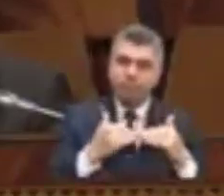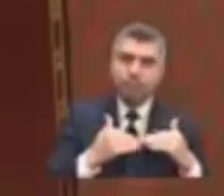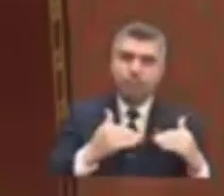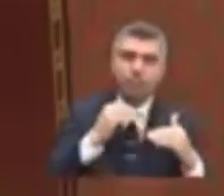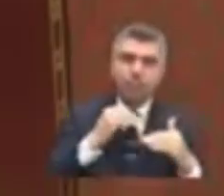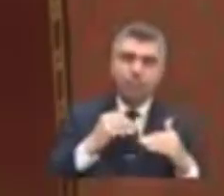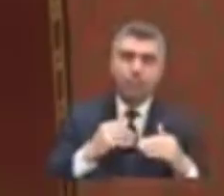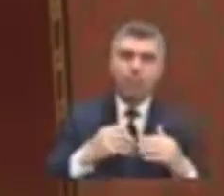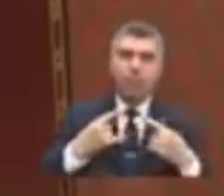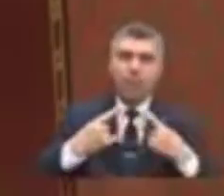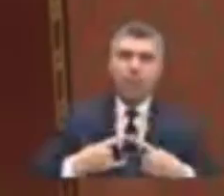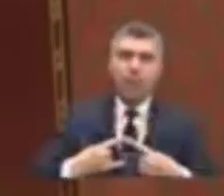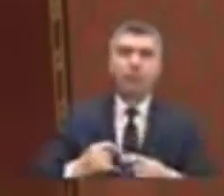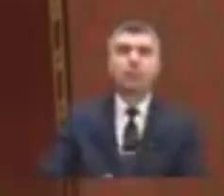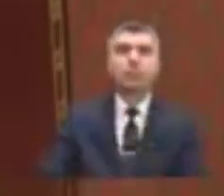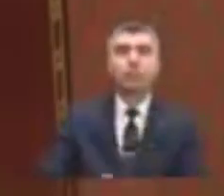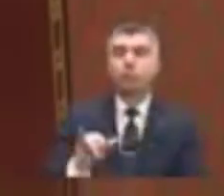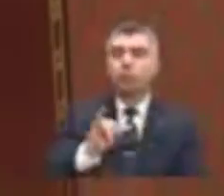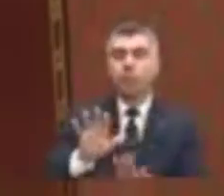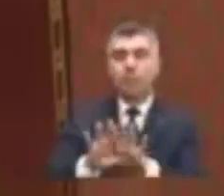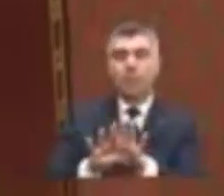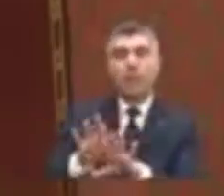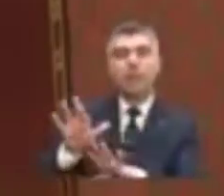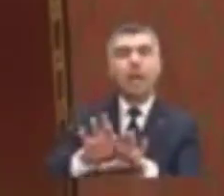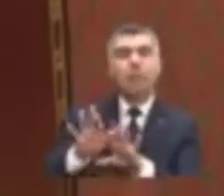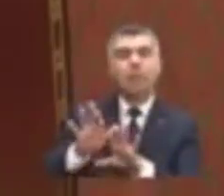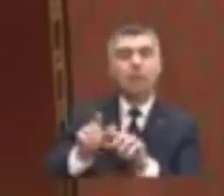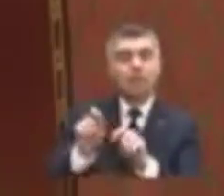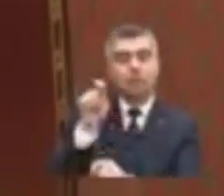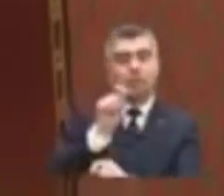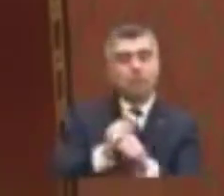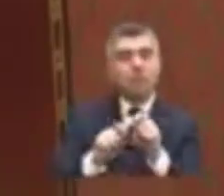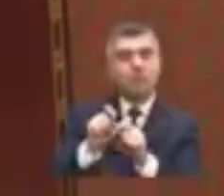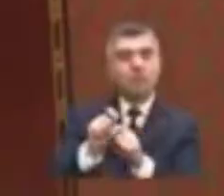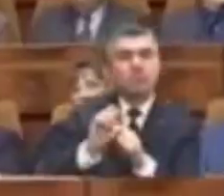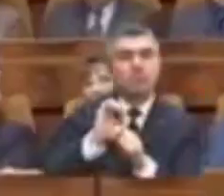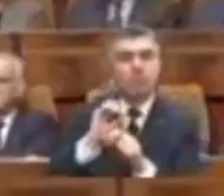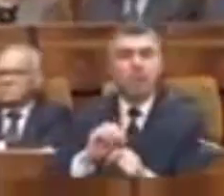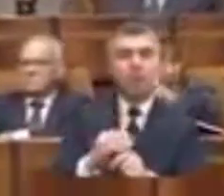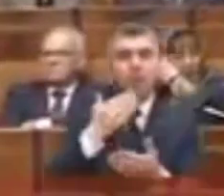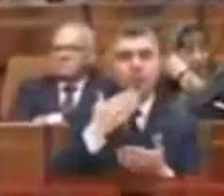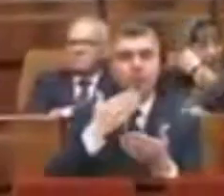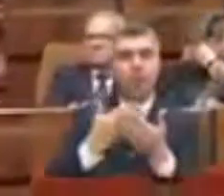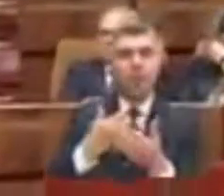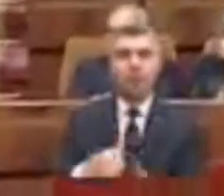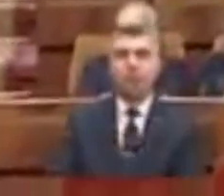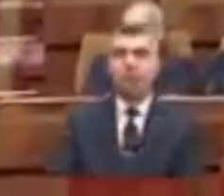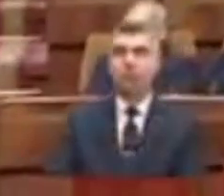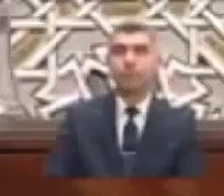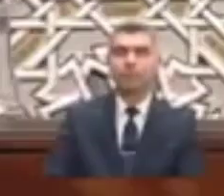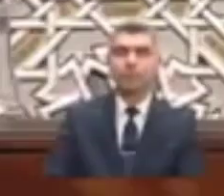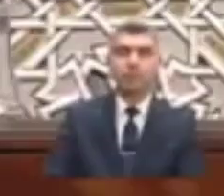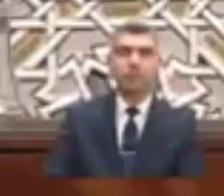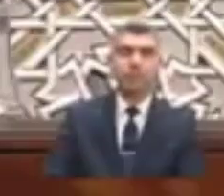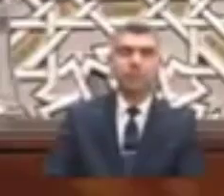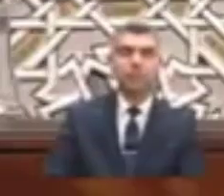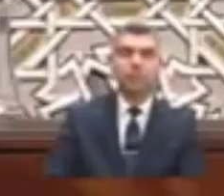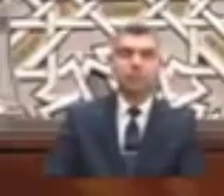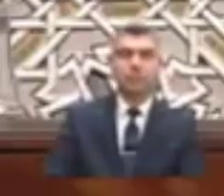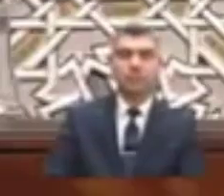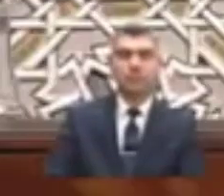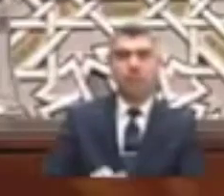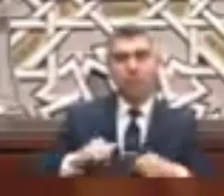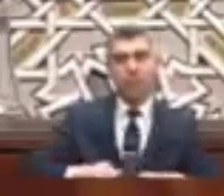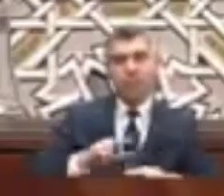فما هي التدابير المتخذة لمعالجة هذه الوضعية؟ شكرا. شكرا سيد نائب، تفضلوا